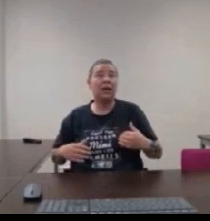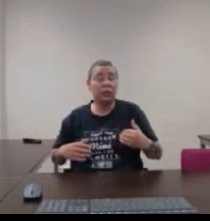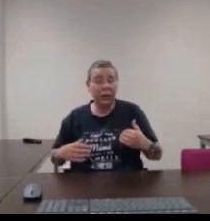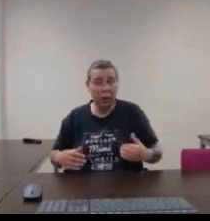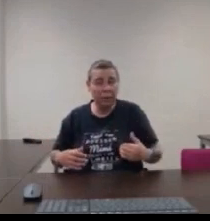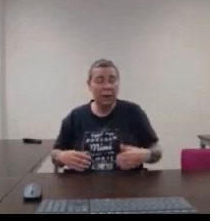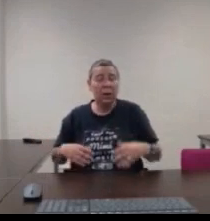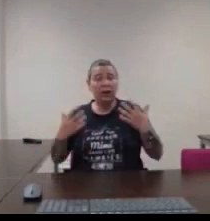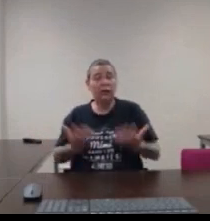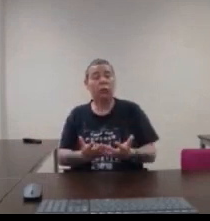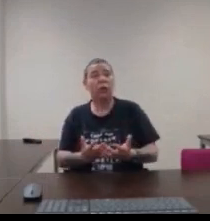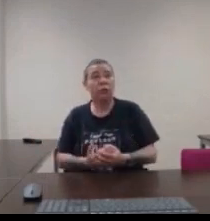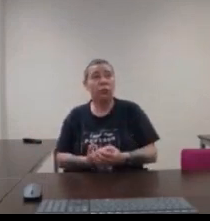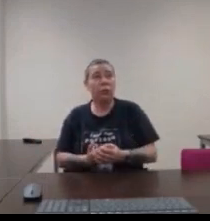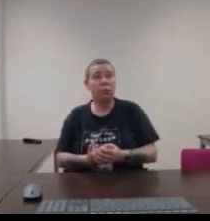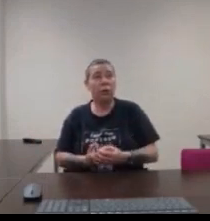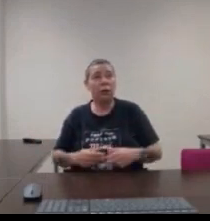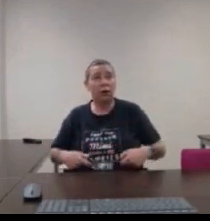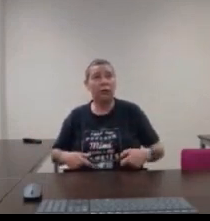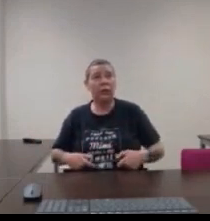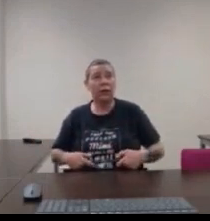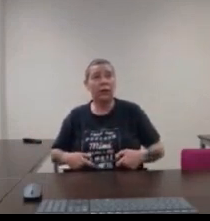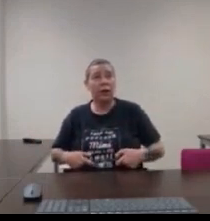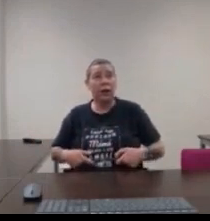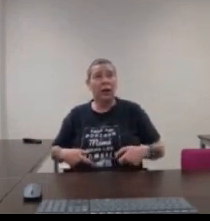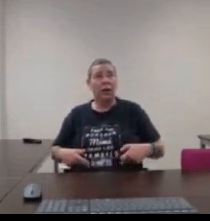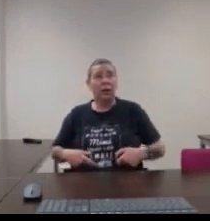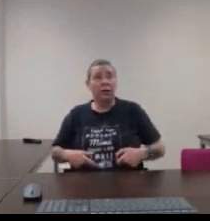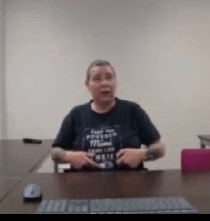sur lesquels les gens s'assoient et qui sont vendus pour renforcer,